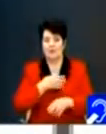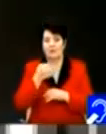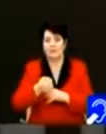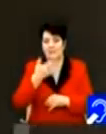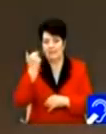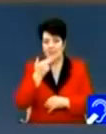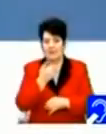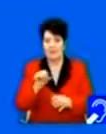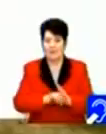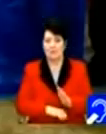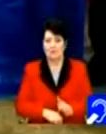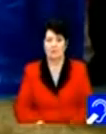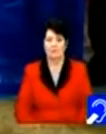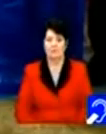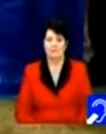în Italia pentru omor.